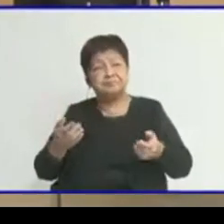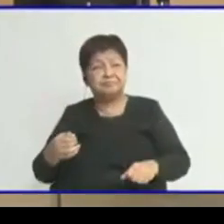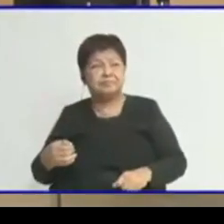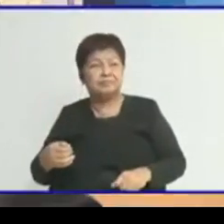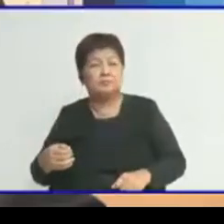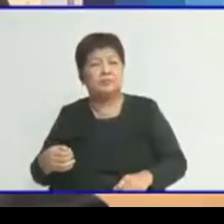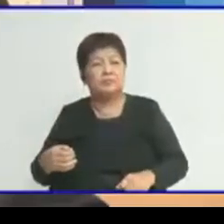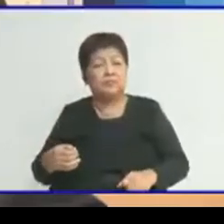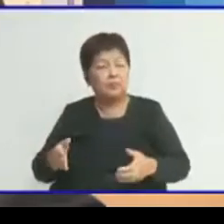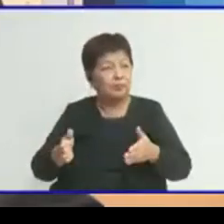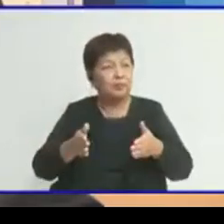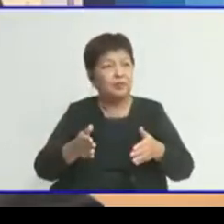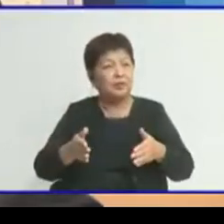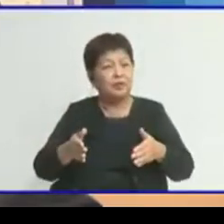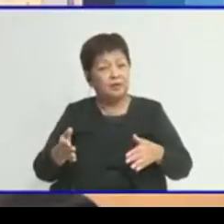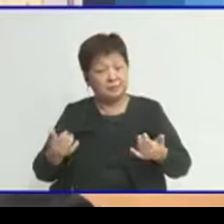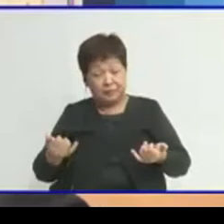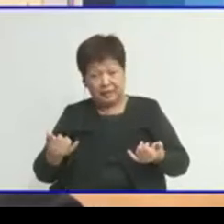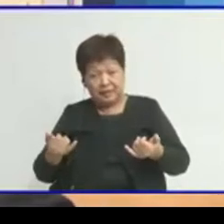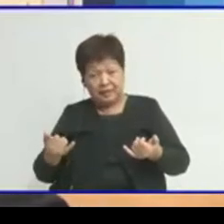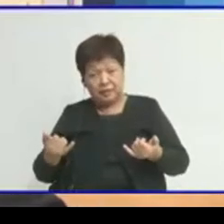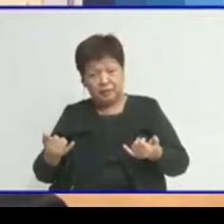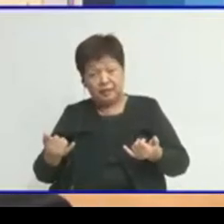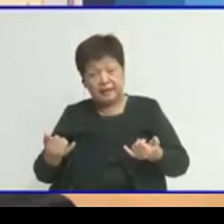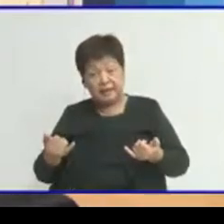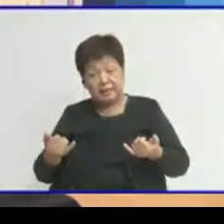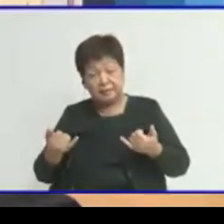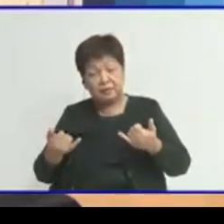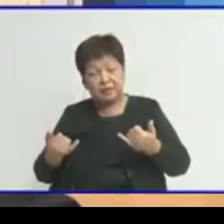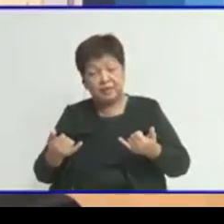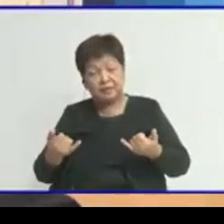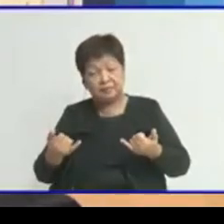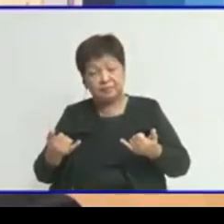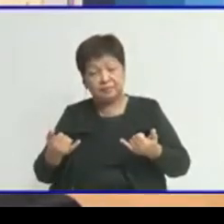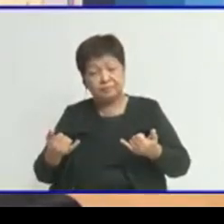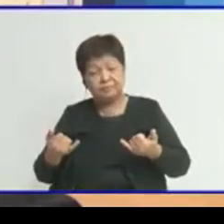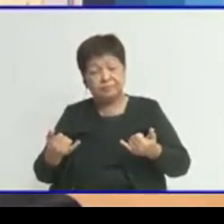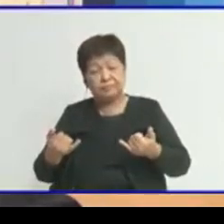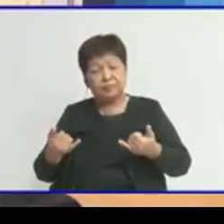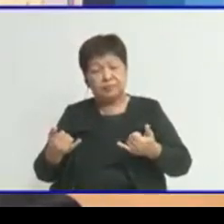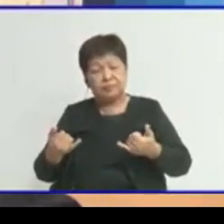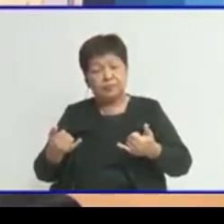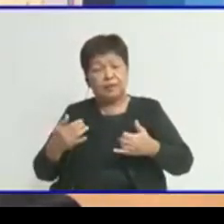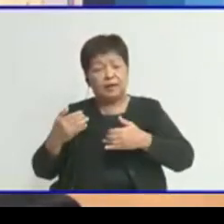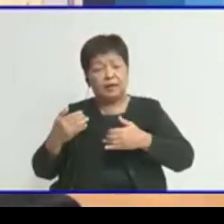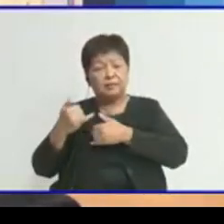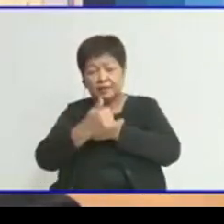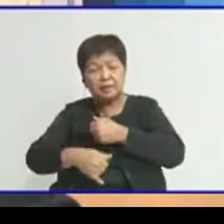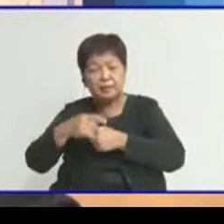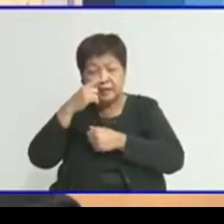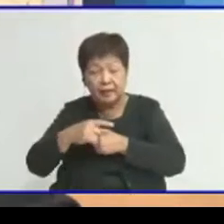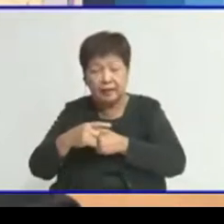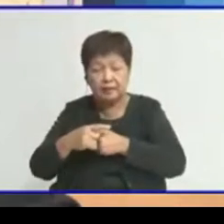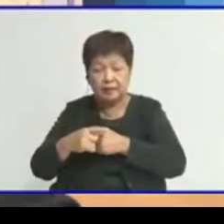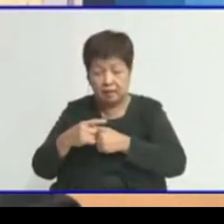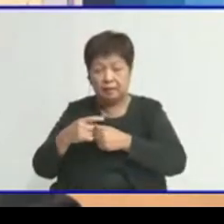จุบันเนี่ยนะคะยูนิซาในประเทศไทยก็ทำกระบวนการพิจารณาสถานะผู้ลี้ภัย